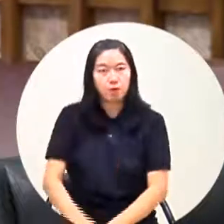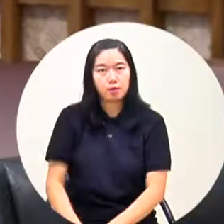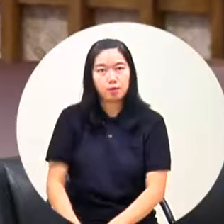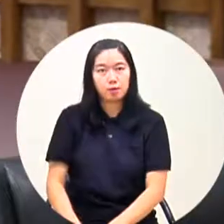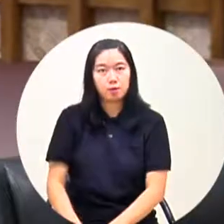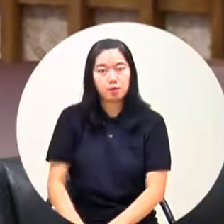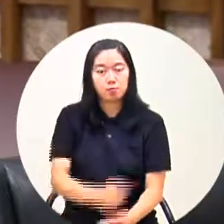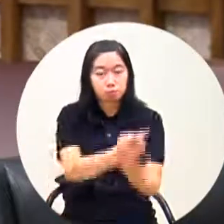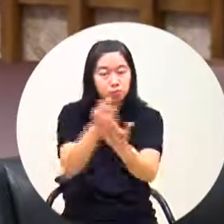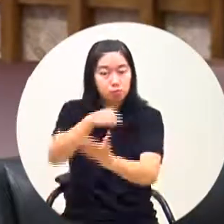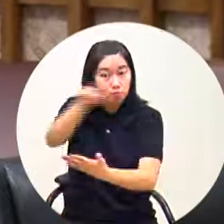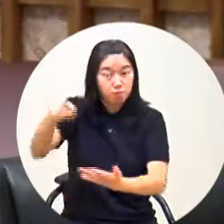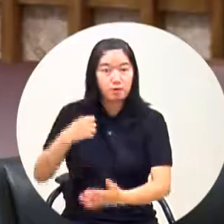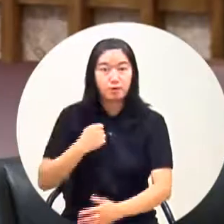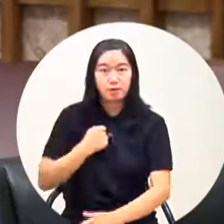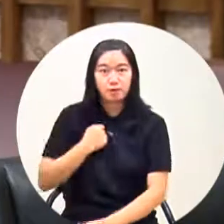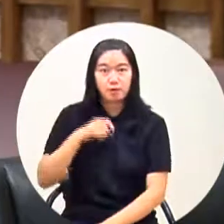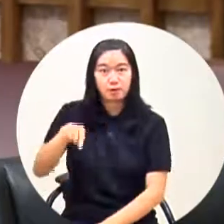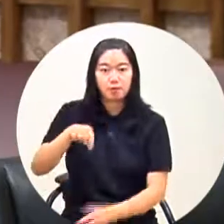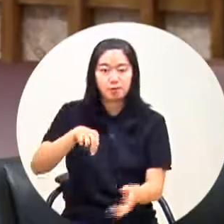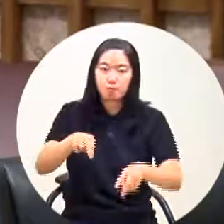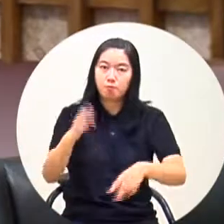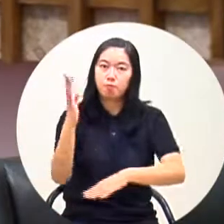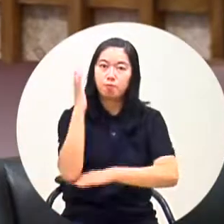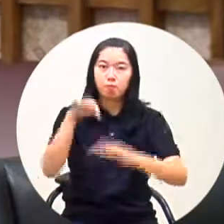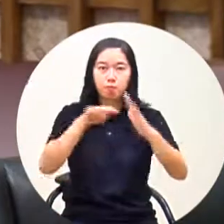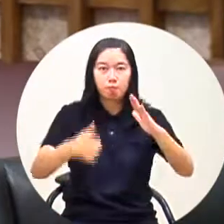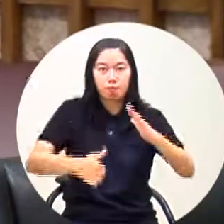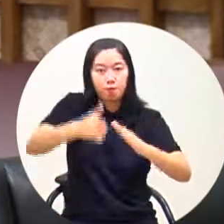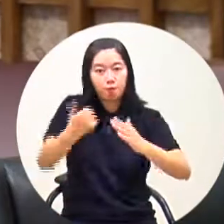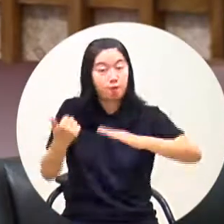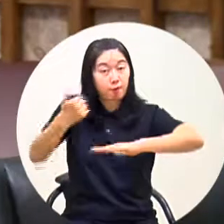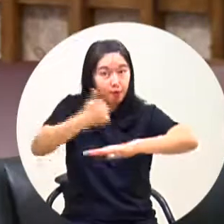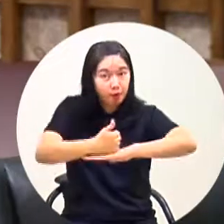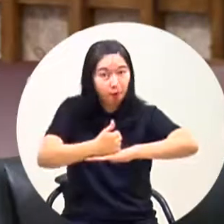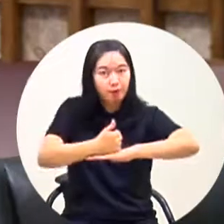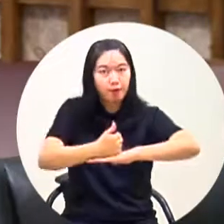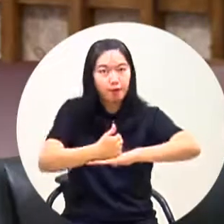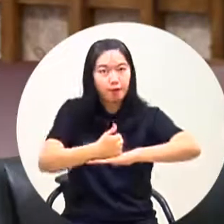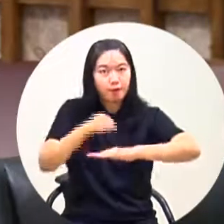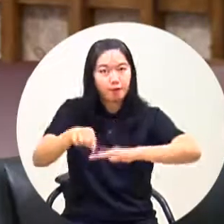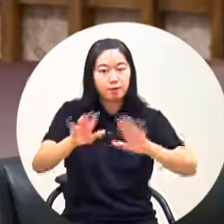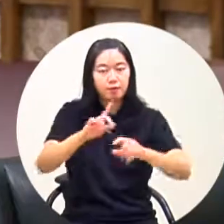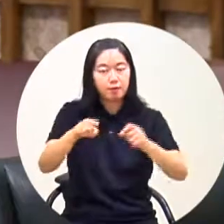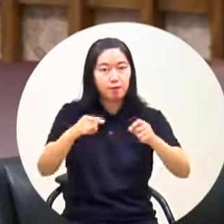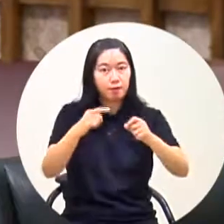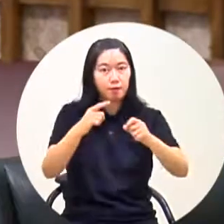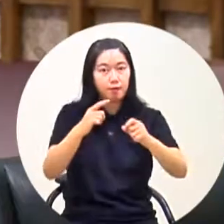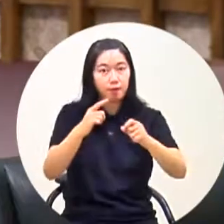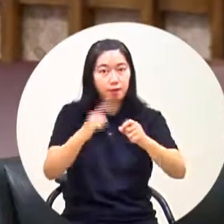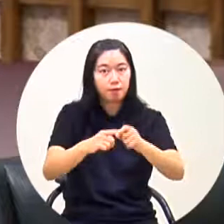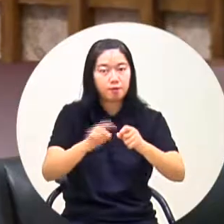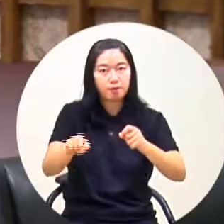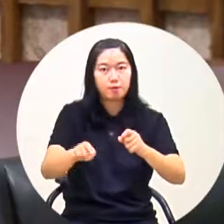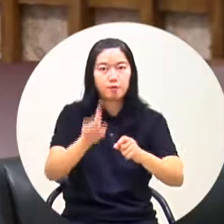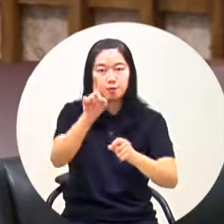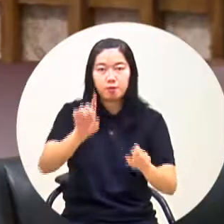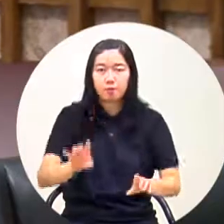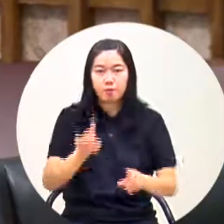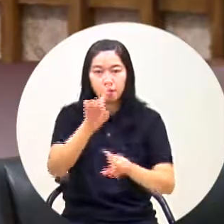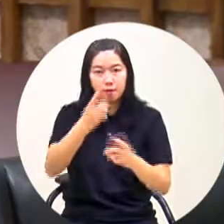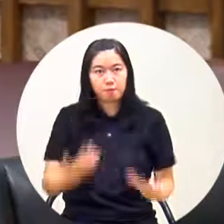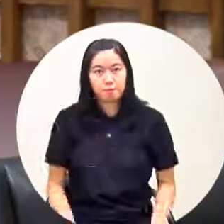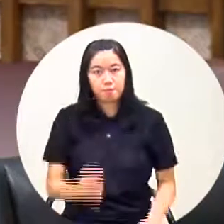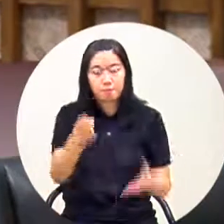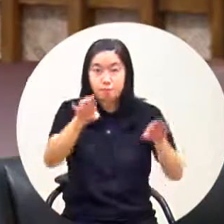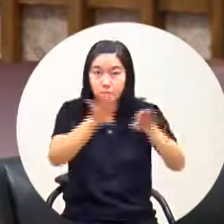影讲，啊，安尼行政院长上任了后，伊讲伊伫今年底要阁展开安即医疗医疗的代志嘛，